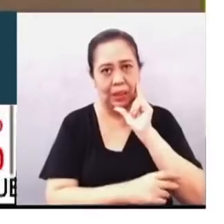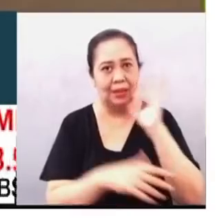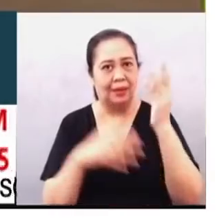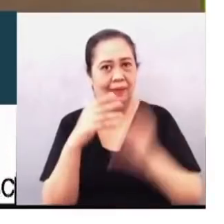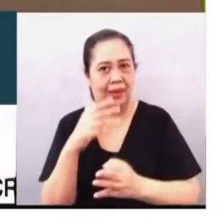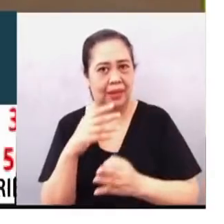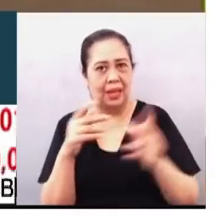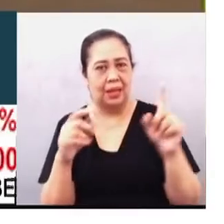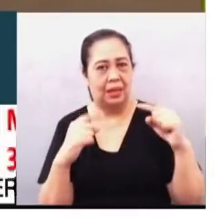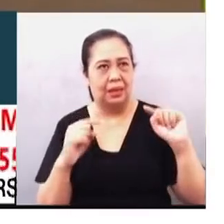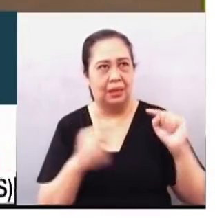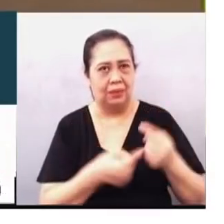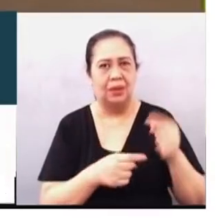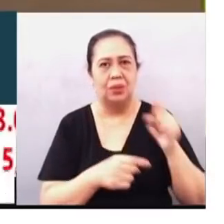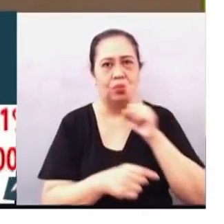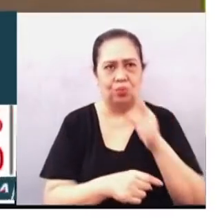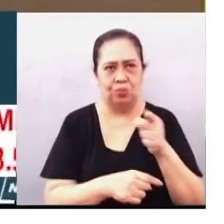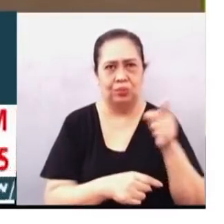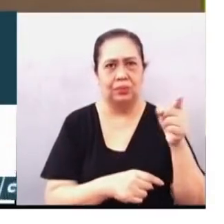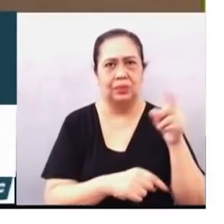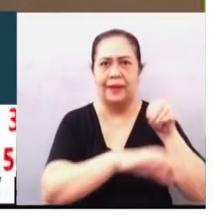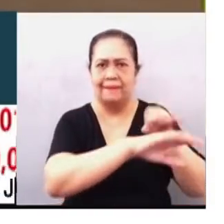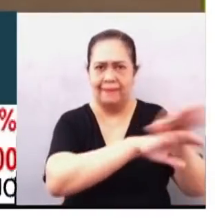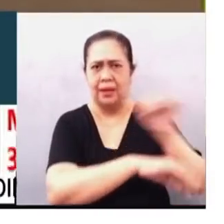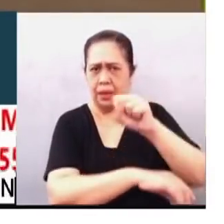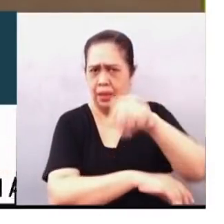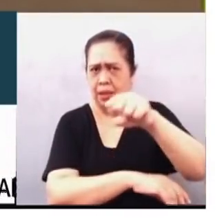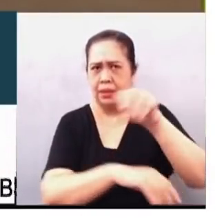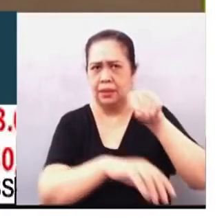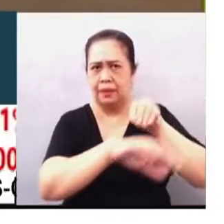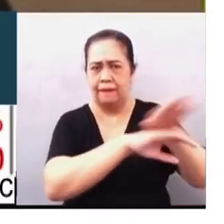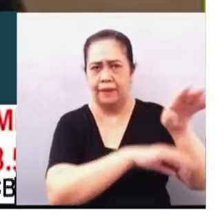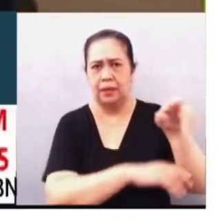talagang maapektado si presidente diyan